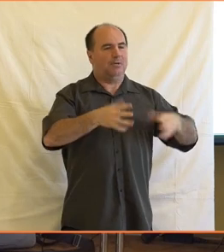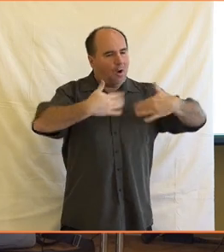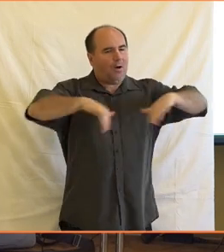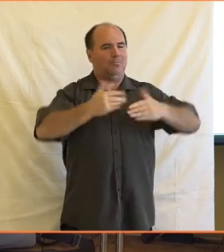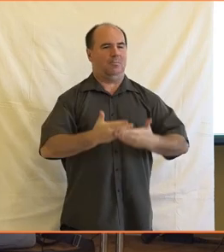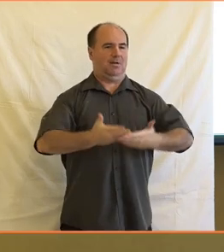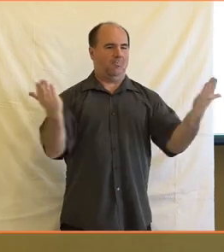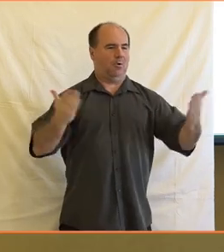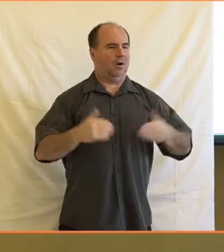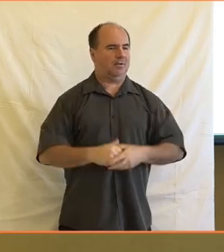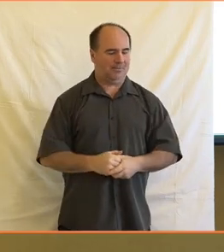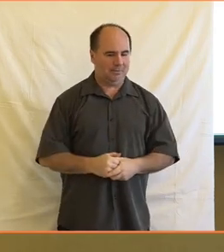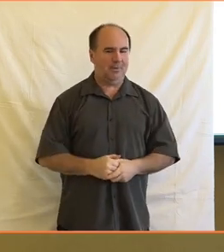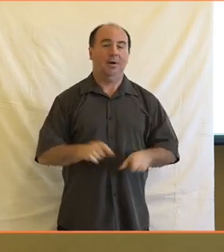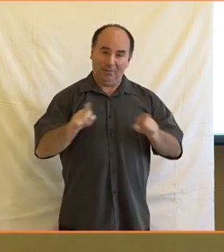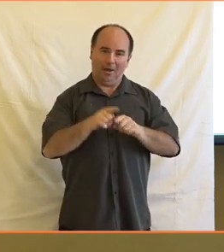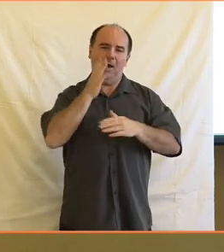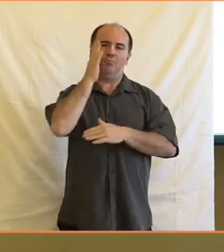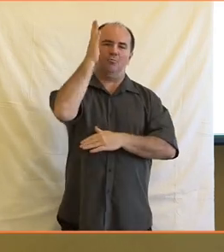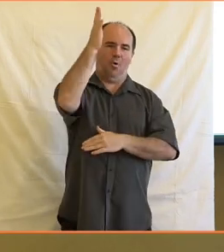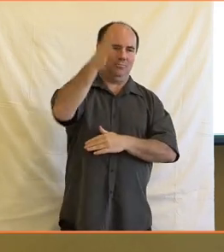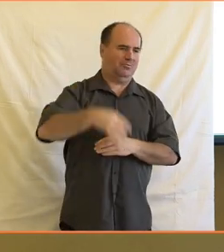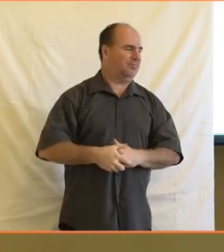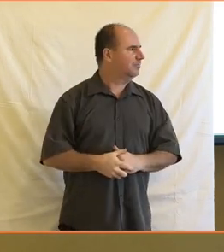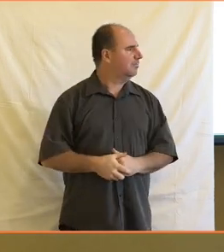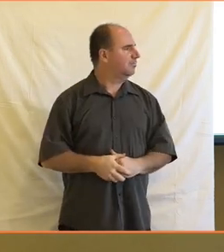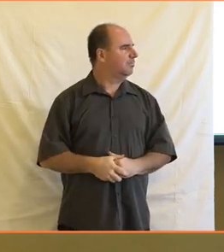stojí. I wish you a fruitful conference.